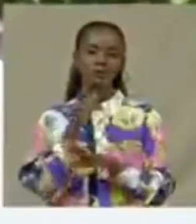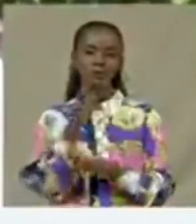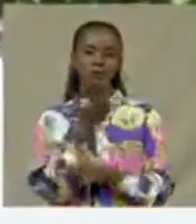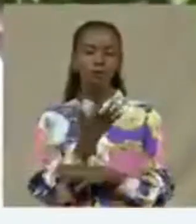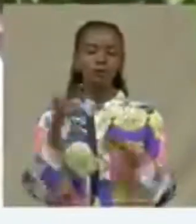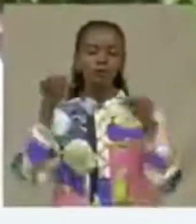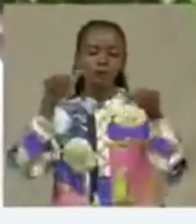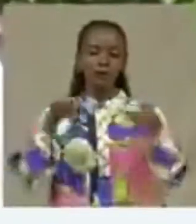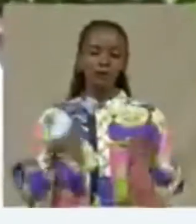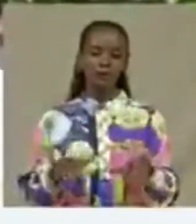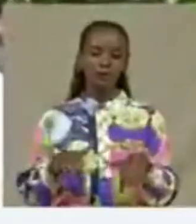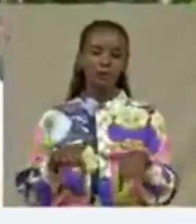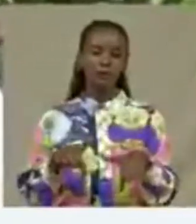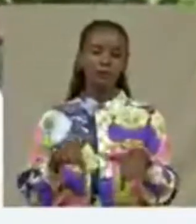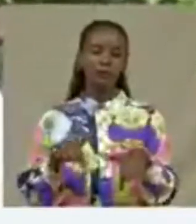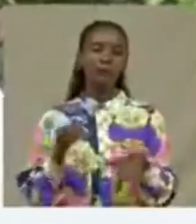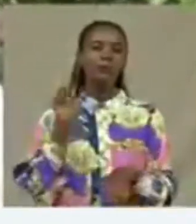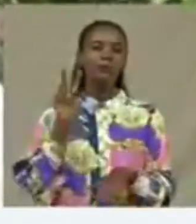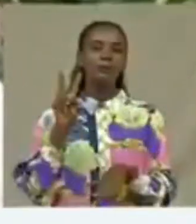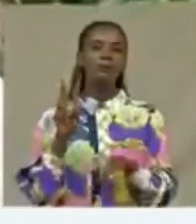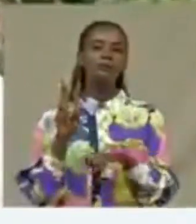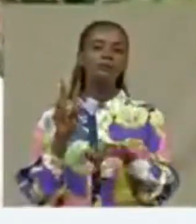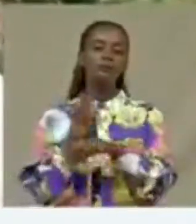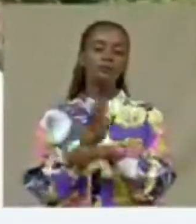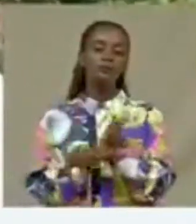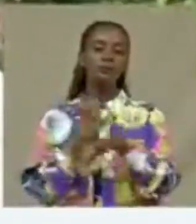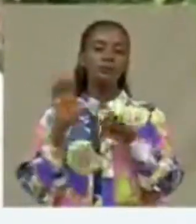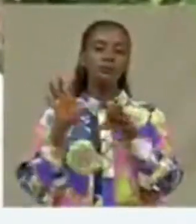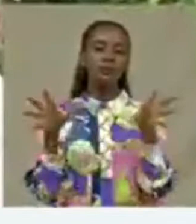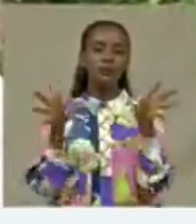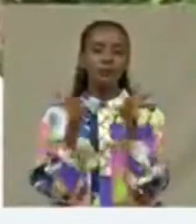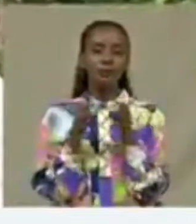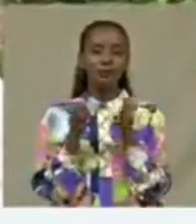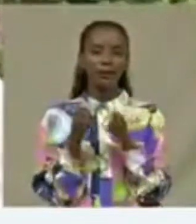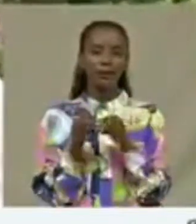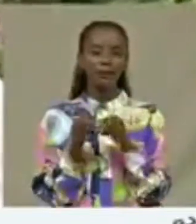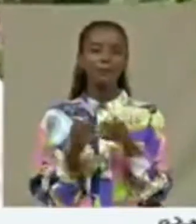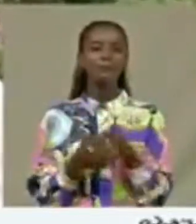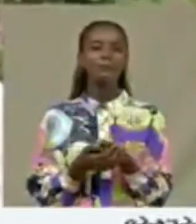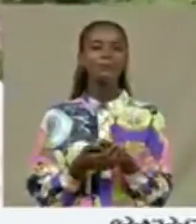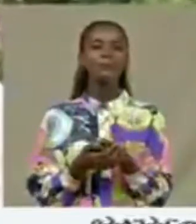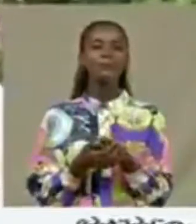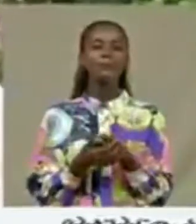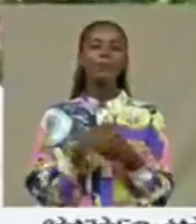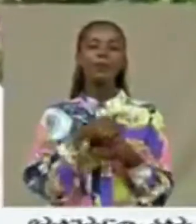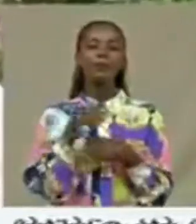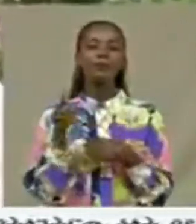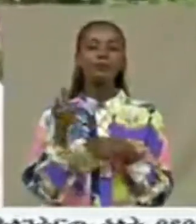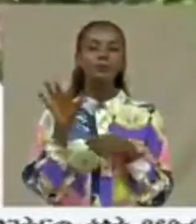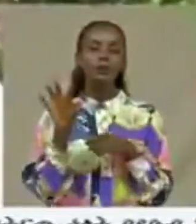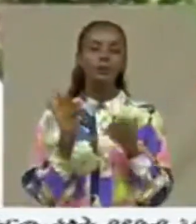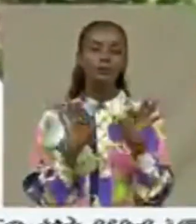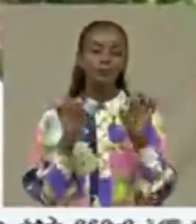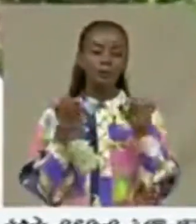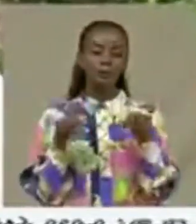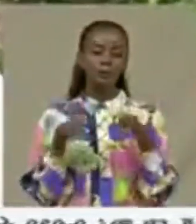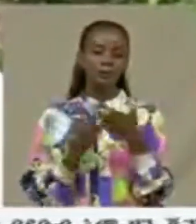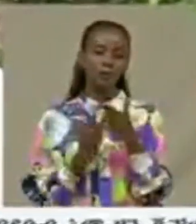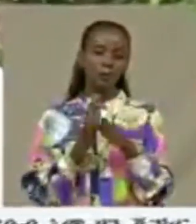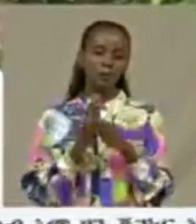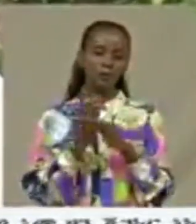ዛሬ ይሄ ሁለት ተከታታይ ቀናት በተደረገው ጉባኤ እነሱም ለቅሞ ከዚህ በኋላ